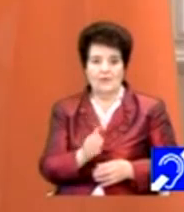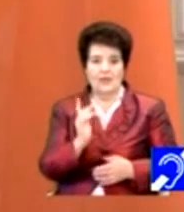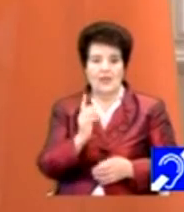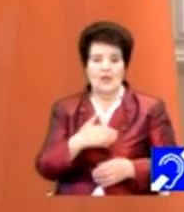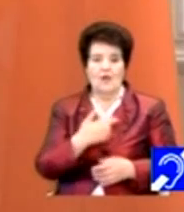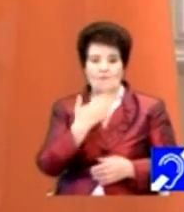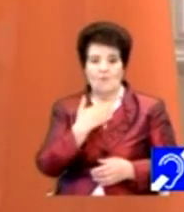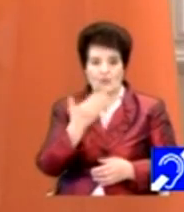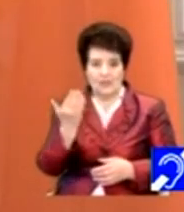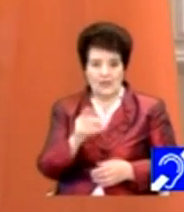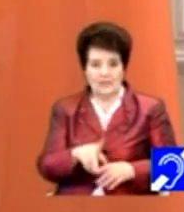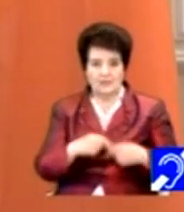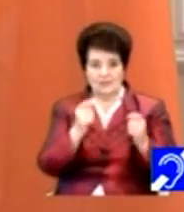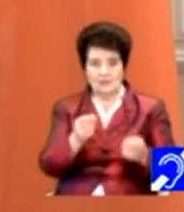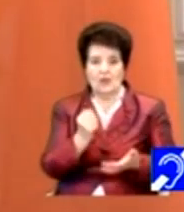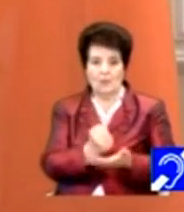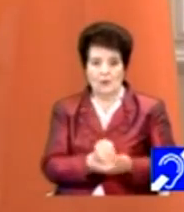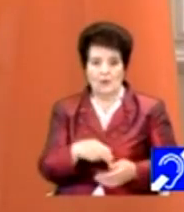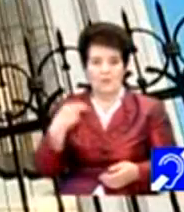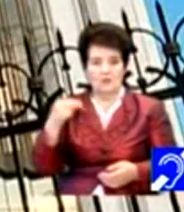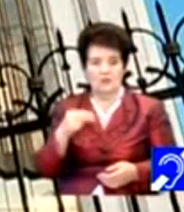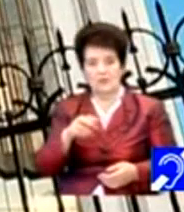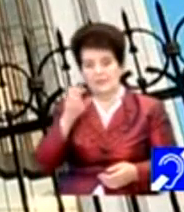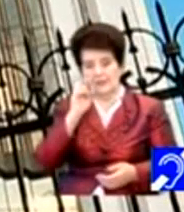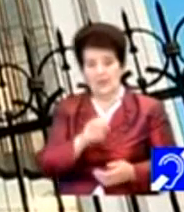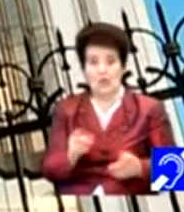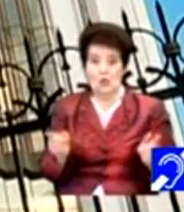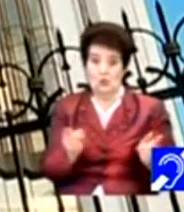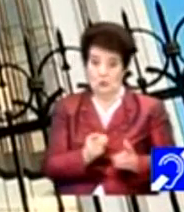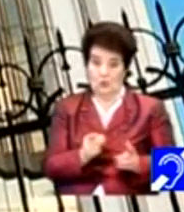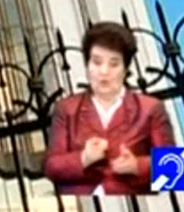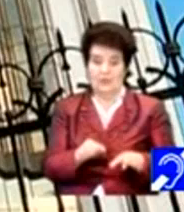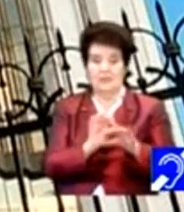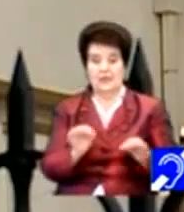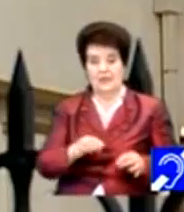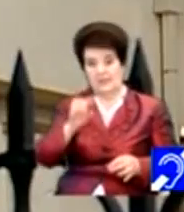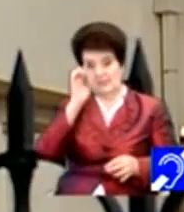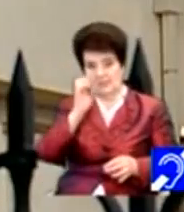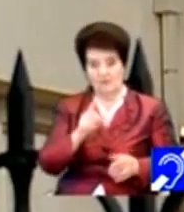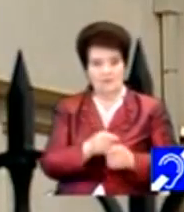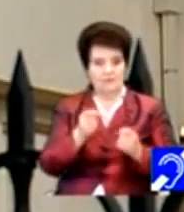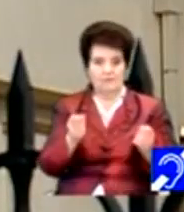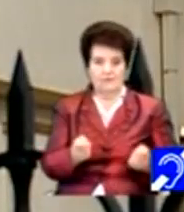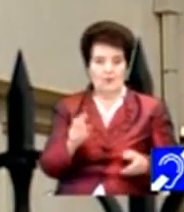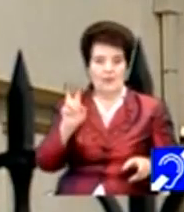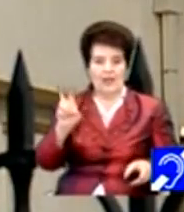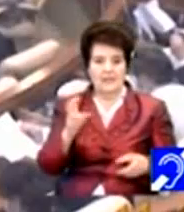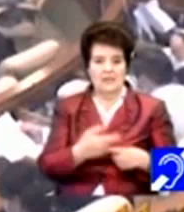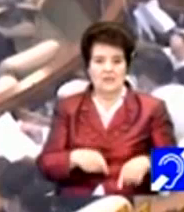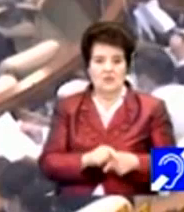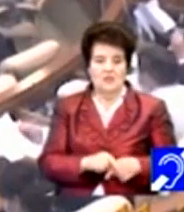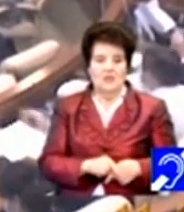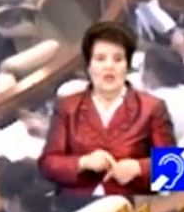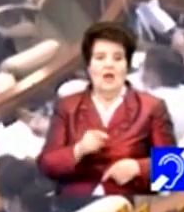pentru a fi transmisă la promulgare președintelui țării. Scurt, în declarații, șeful statului nu a deschis prea mult parantezele la acest